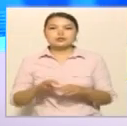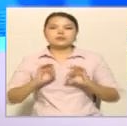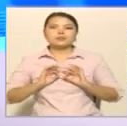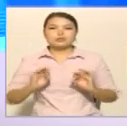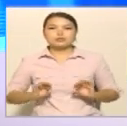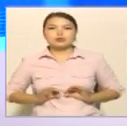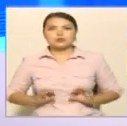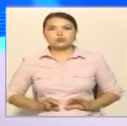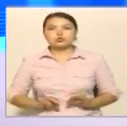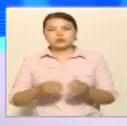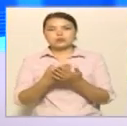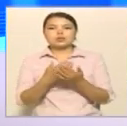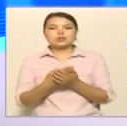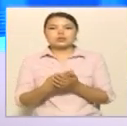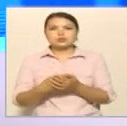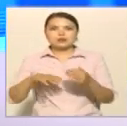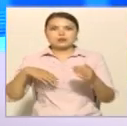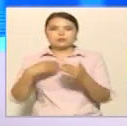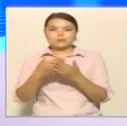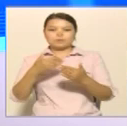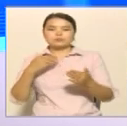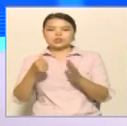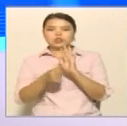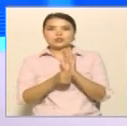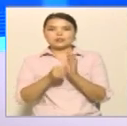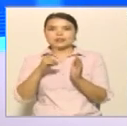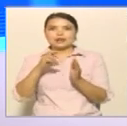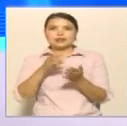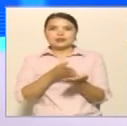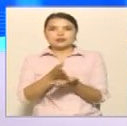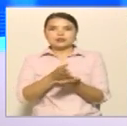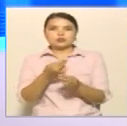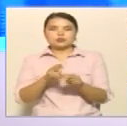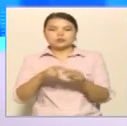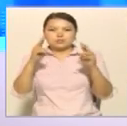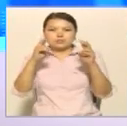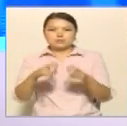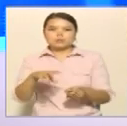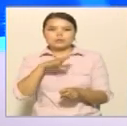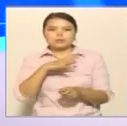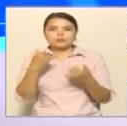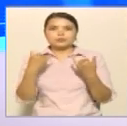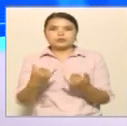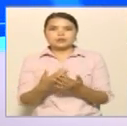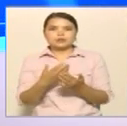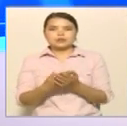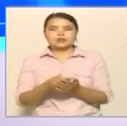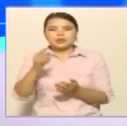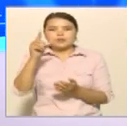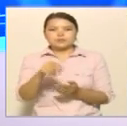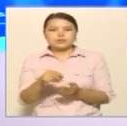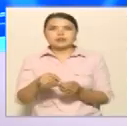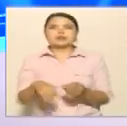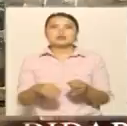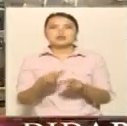Прокурорлар компанияның соңғы 6 жылдағы жұмысын тексерген, соңның нәтижесінде басшылардың салғырттығы бақылаудың төмен қаржыландырудың жеткіліксіз